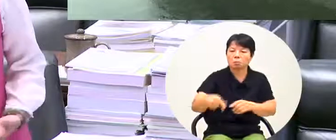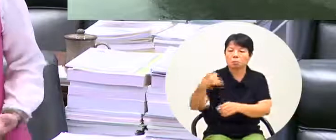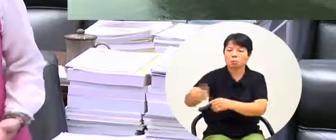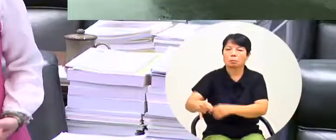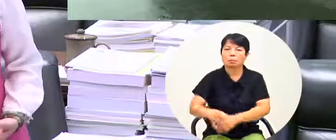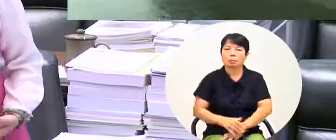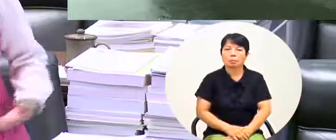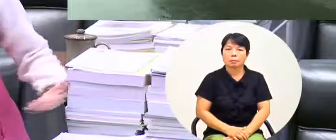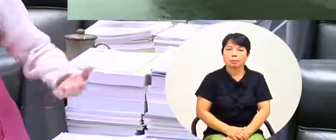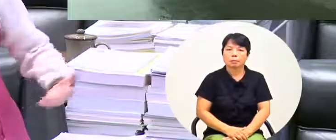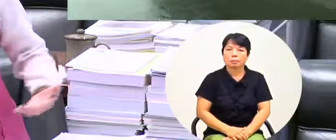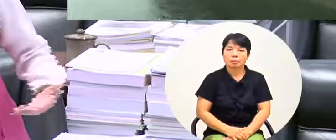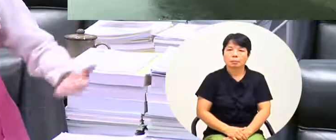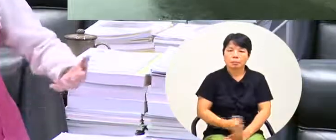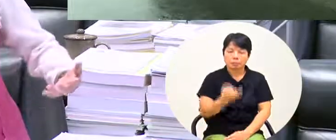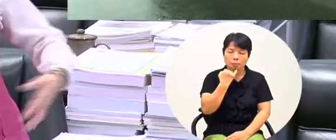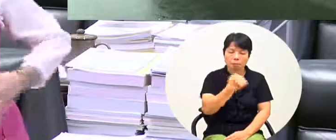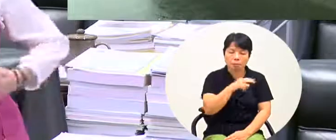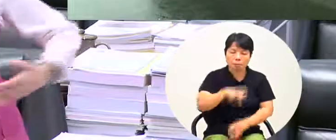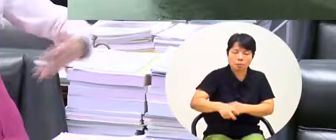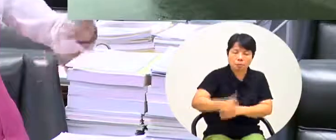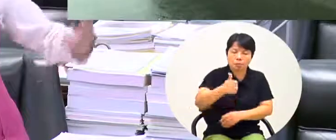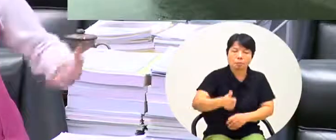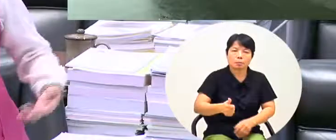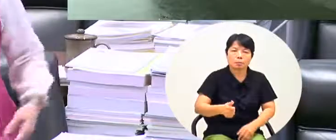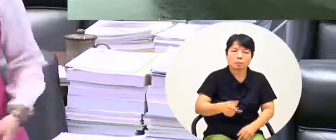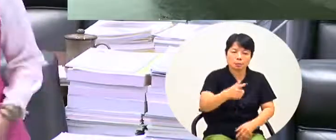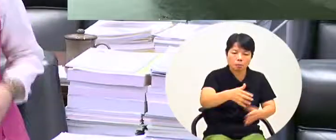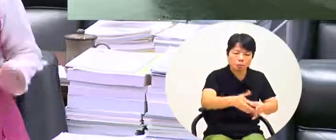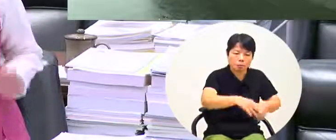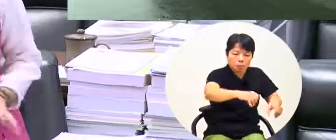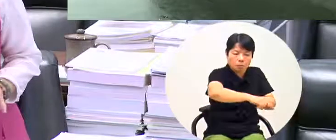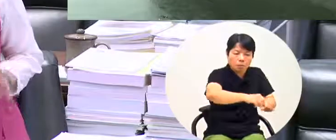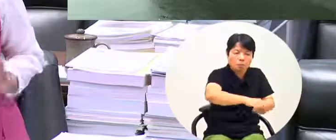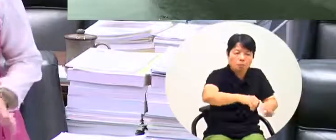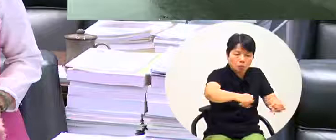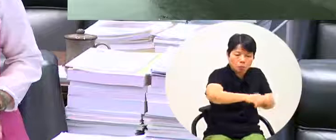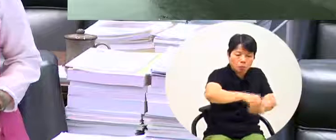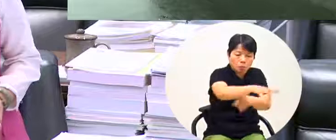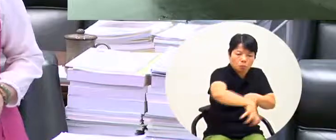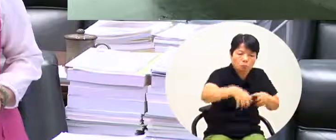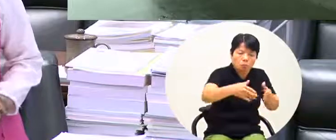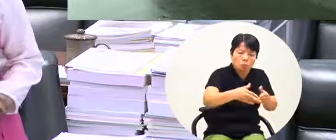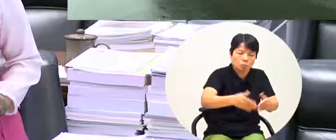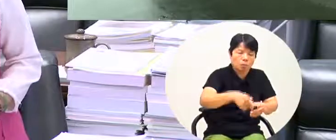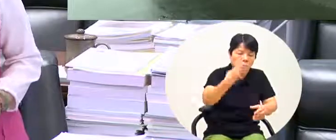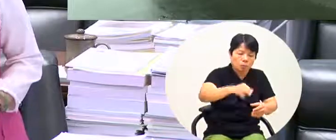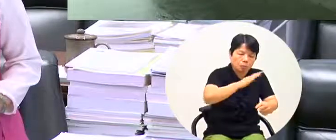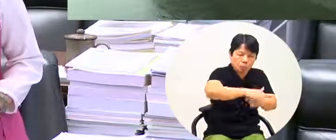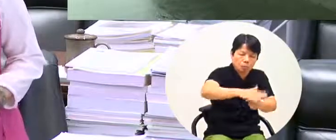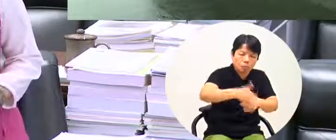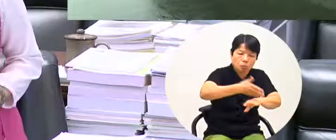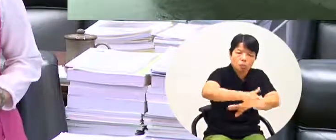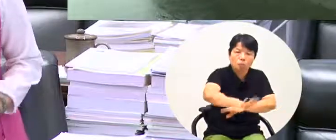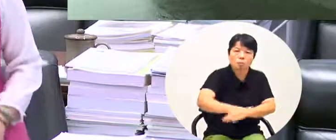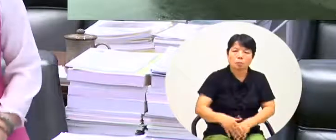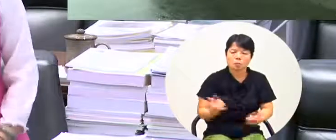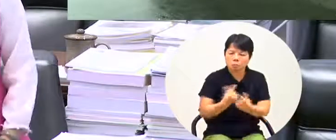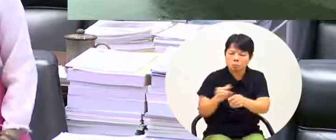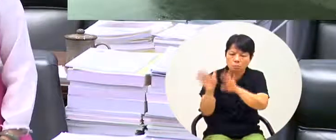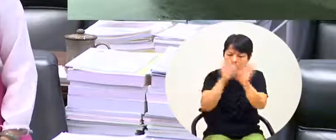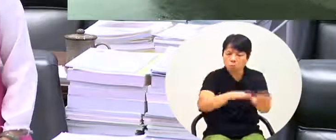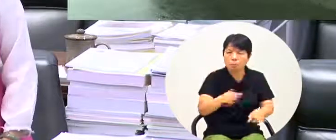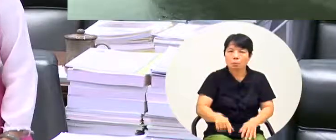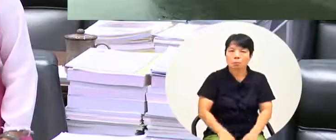长有跟我讲，也许可能是这边有做广挖，然后这边重铺过了。但是如果也是这样的情形的话，我也拜托往后如果有这种情